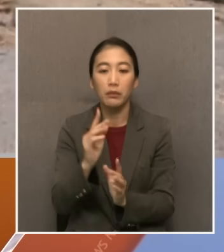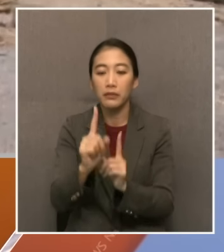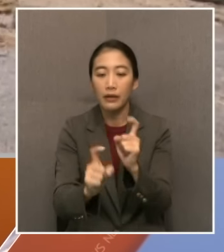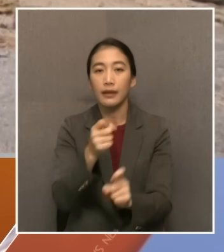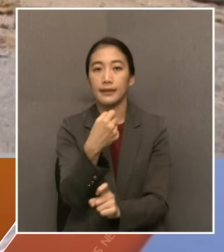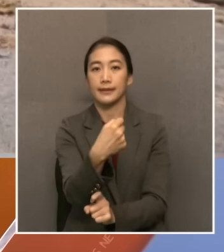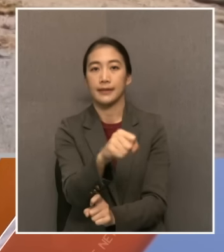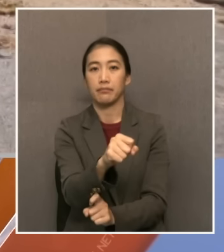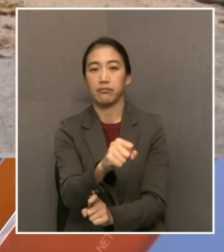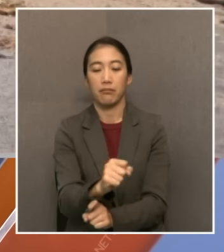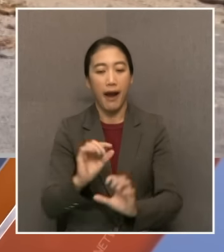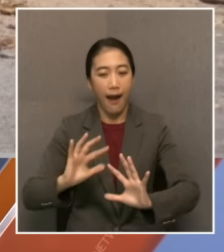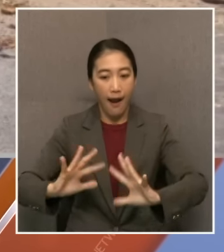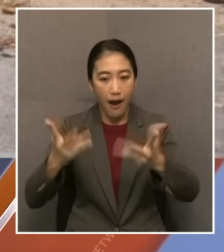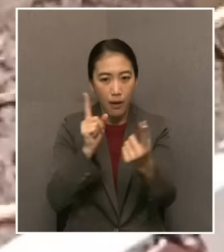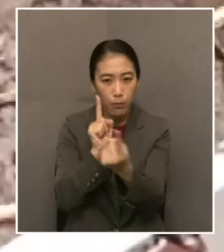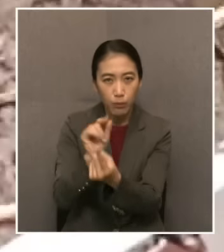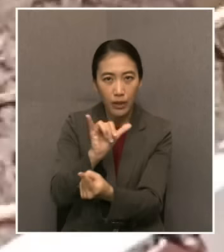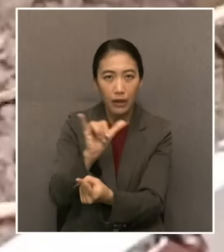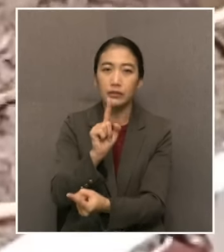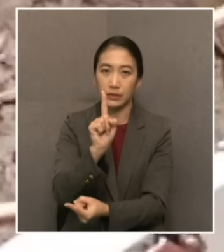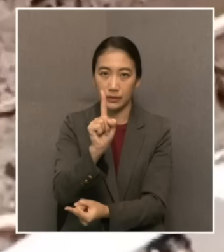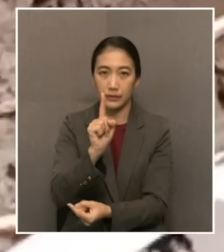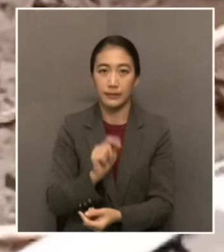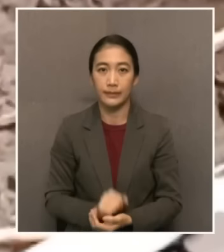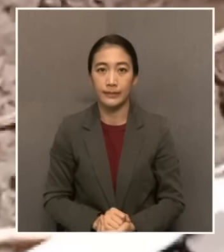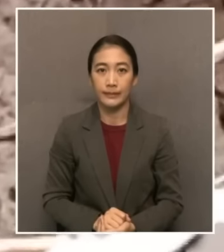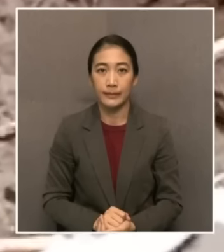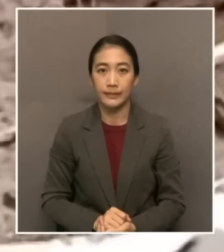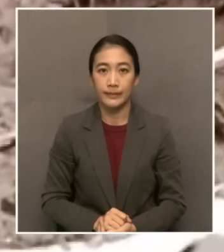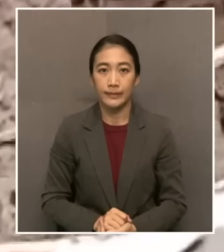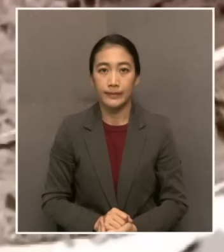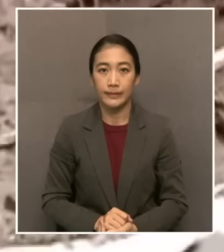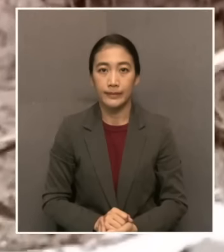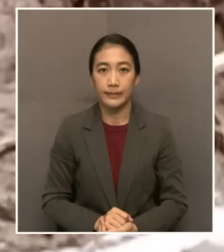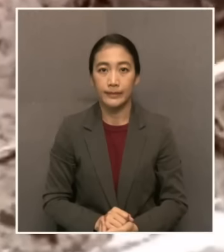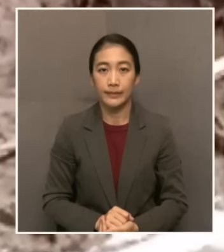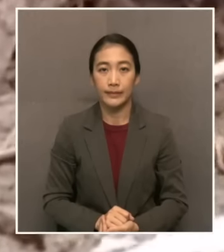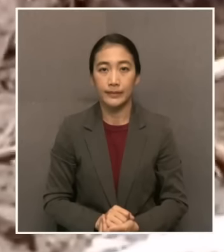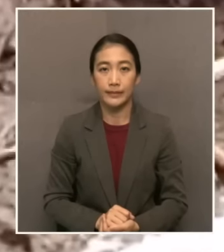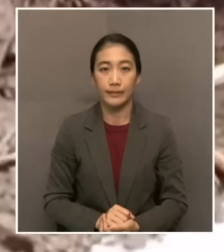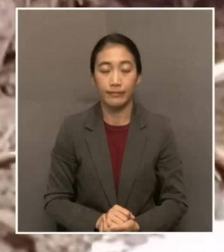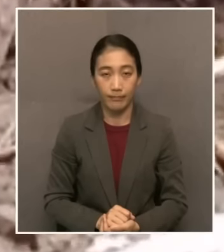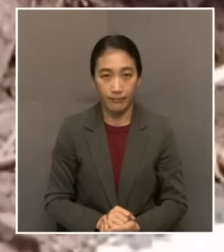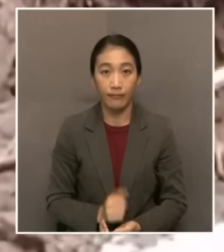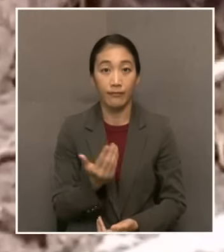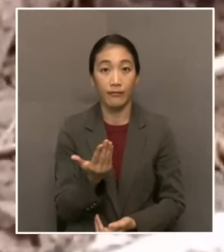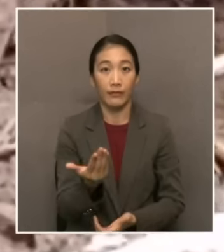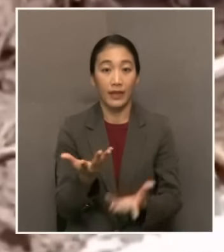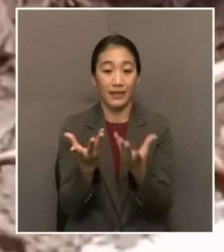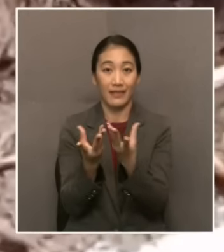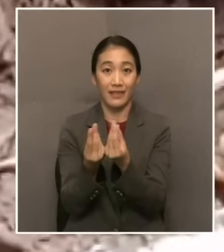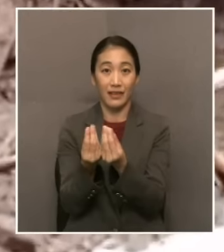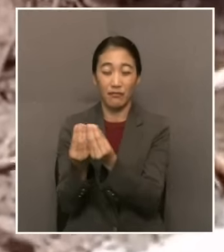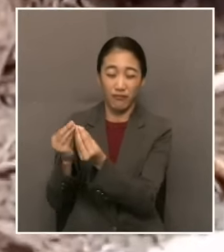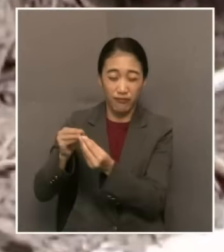มีผู้สูญหาย 1รายค่ะหลังเกิดเหตุการณ์อุทกภัยและดินโคลนถล่มทางจังหวัดภูเก็ต